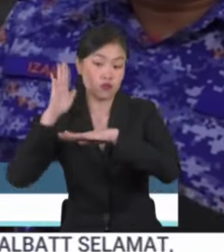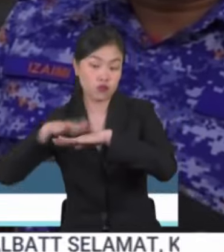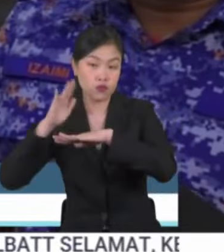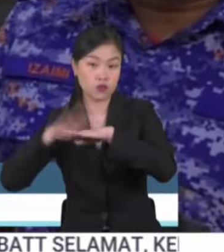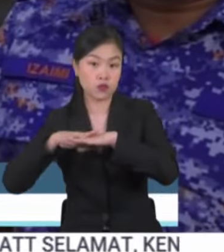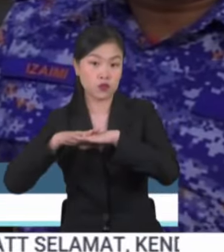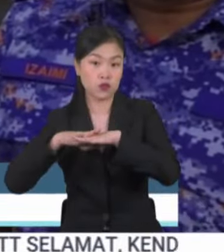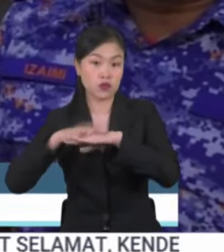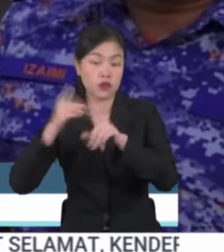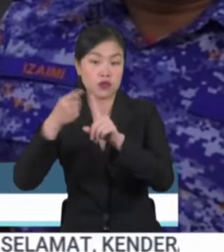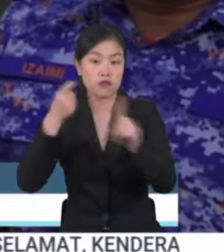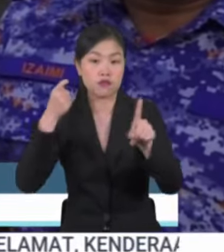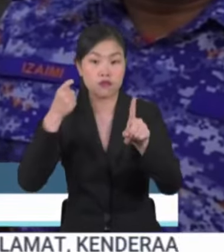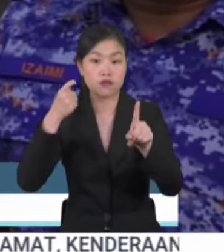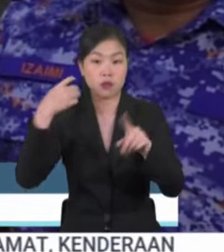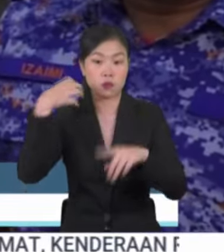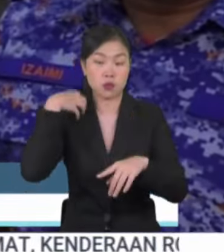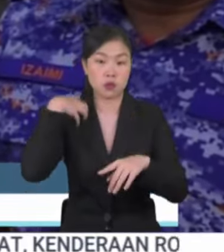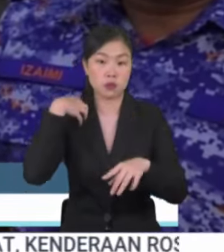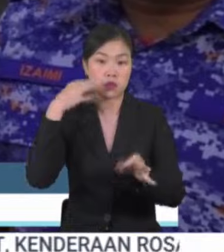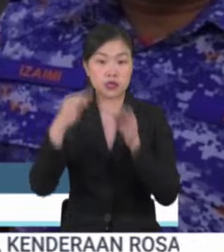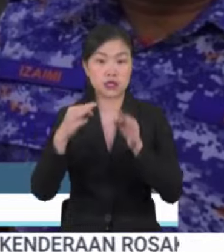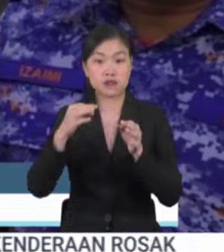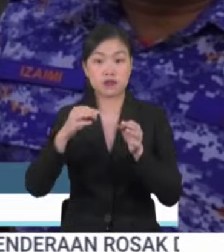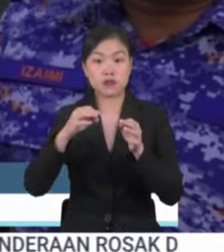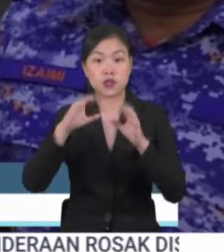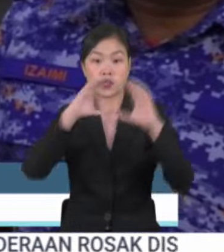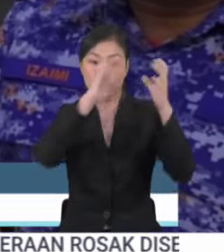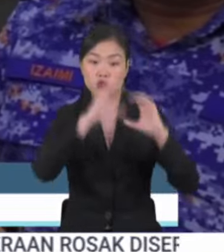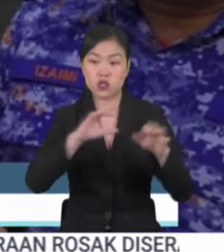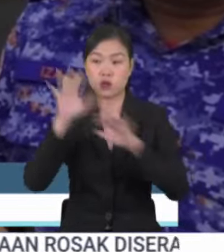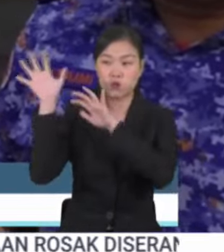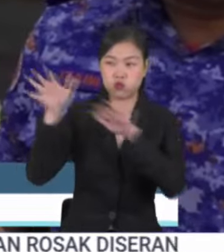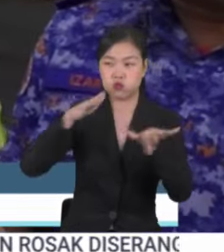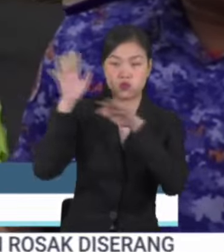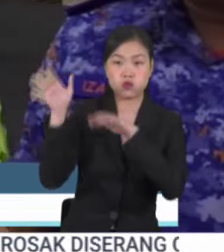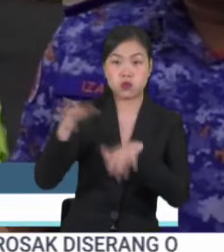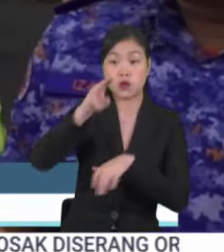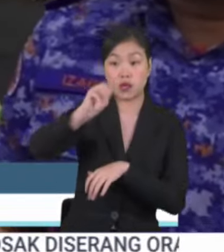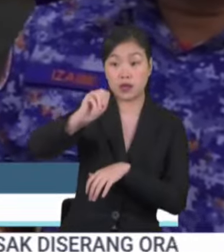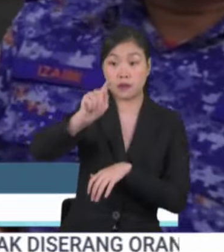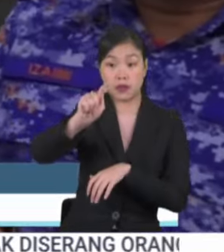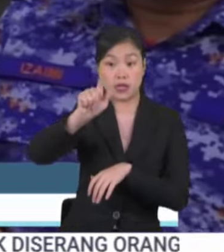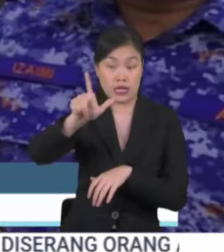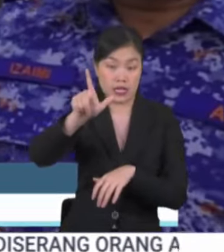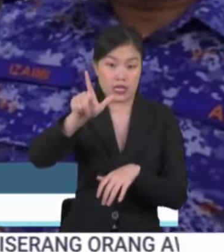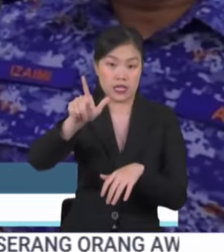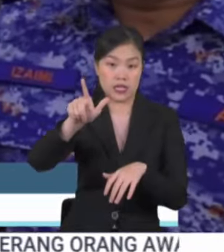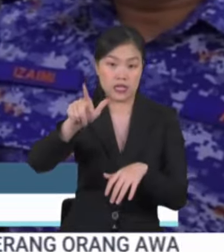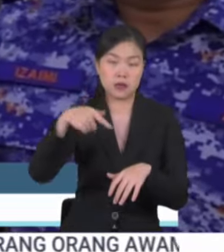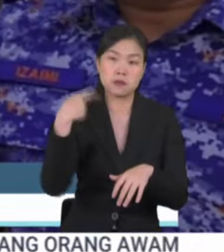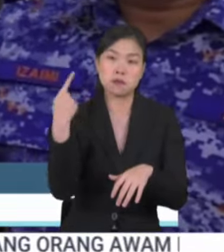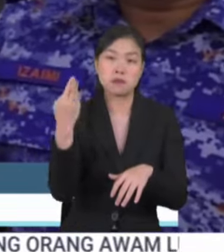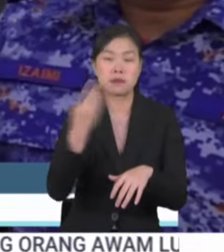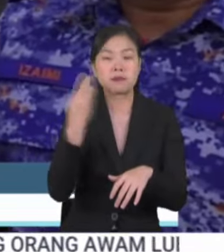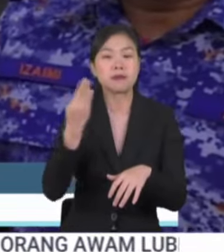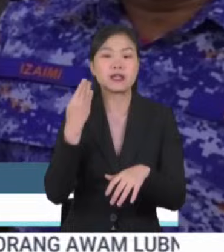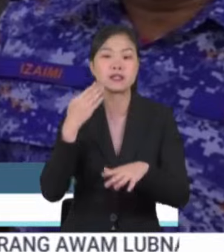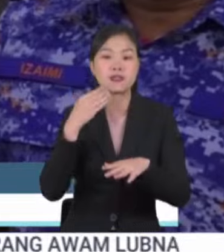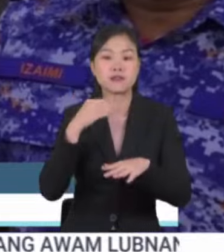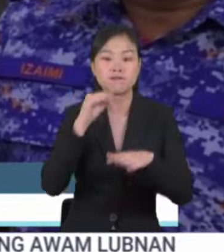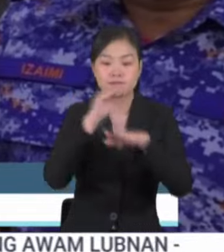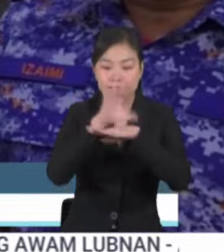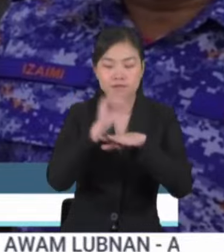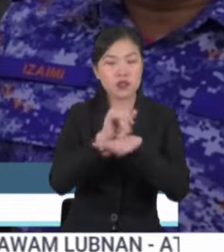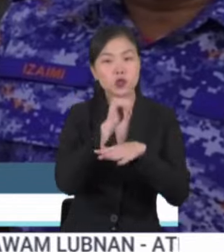pihak berkuasa. Biasanya bila berlaku monsun timur laut ni, kita tidak menggalakkan mereka untuk berkunjung ke tempat rekreasi yang berisiko